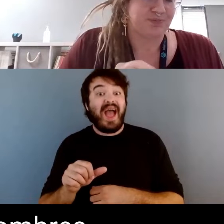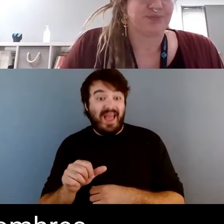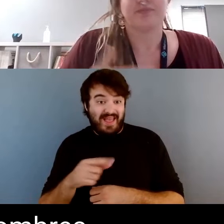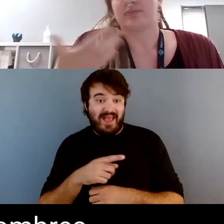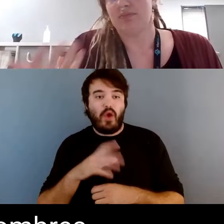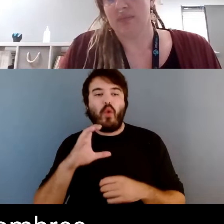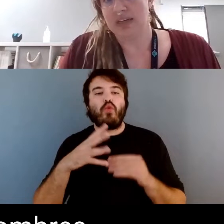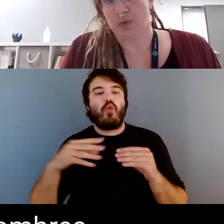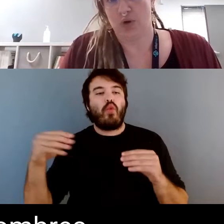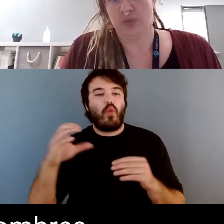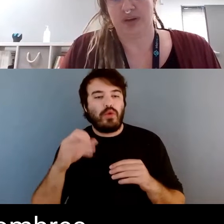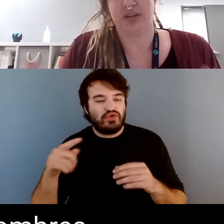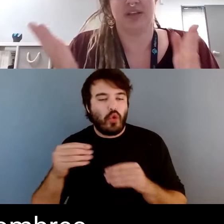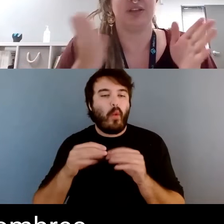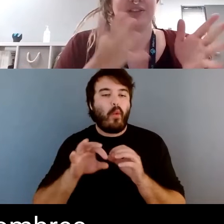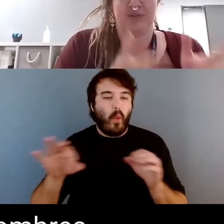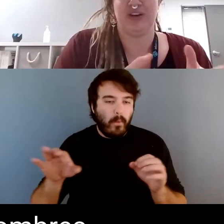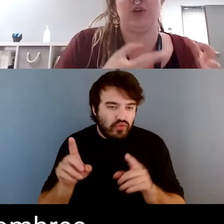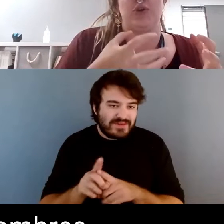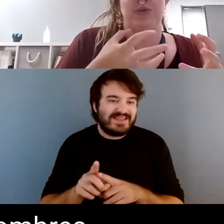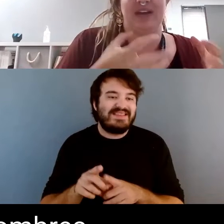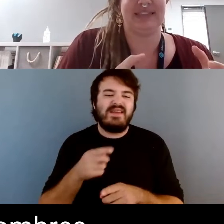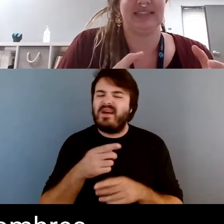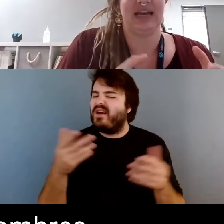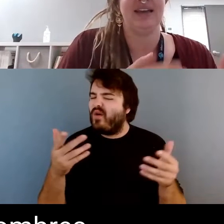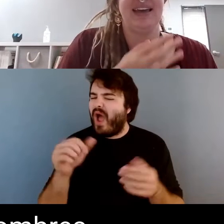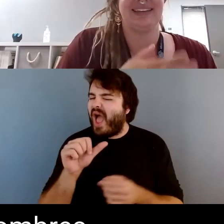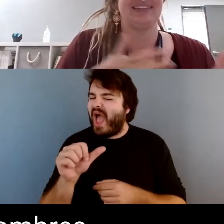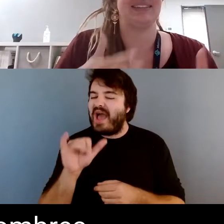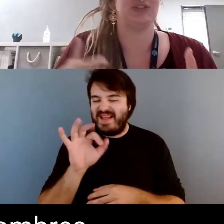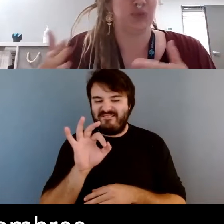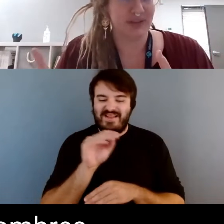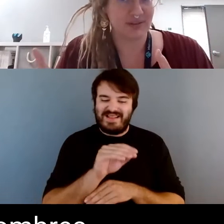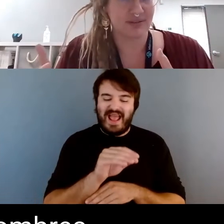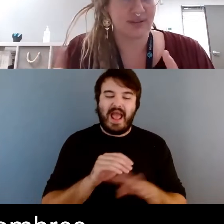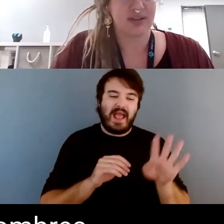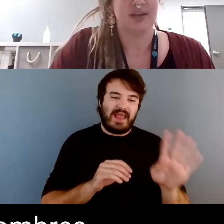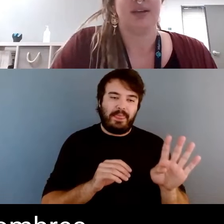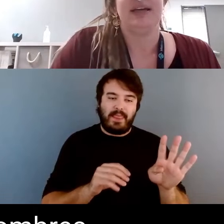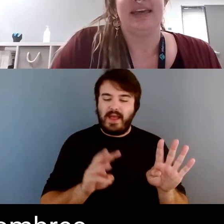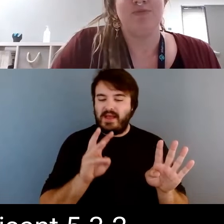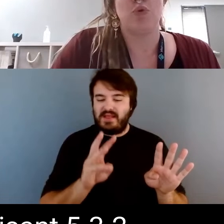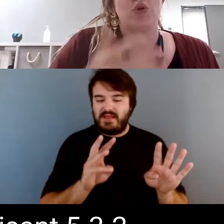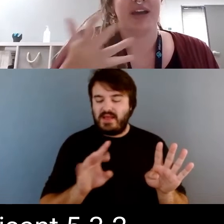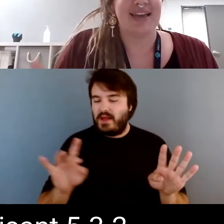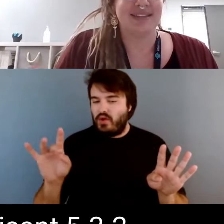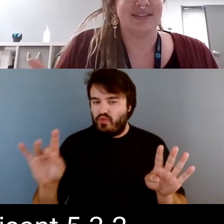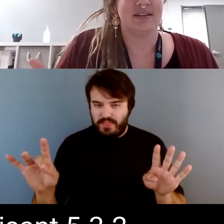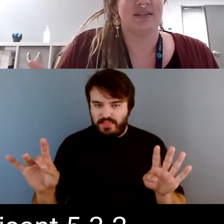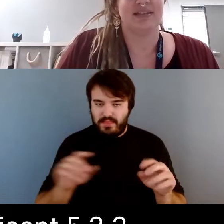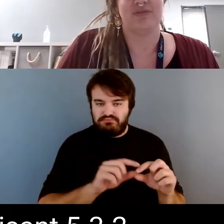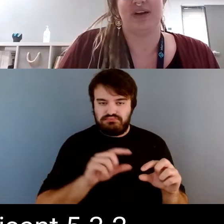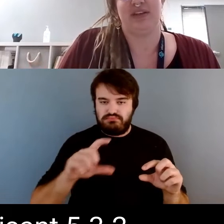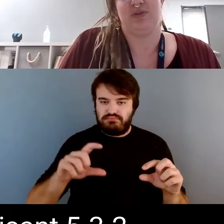aussi, les concombres, ça va être un fertilisant 4-6-8. Et pour le